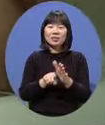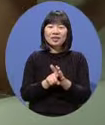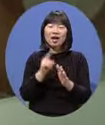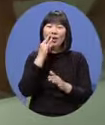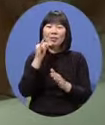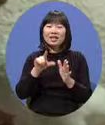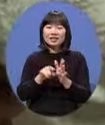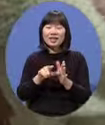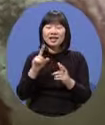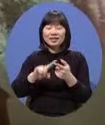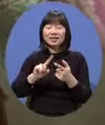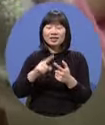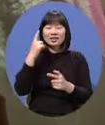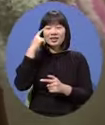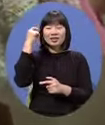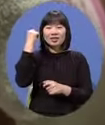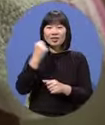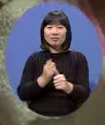엄마의 시간임을 인식한다.